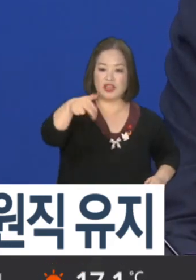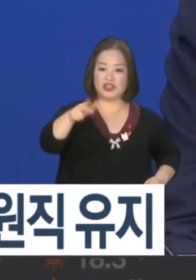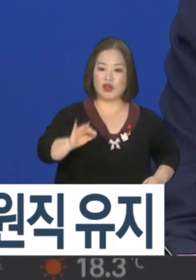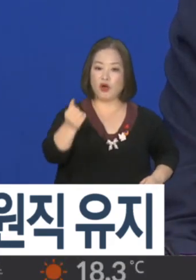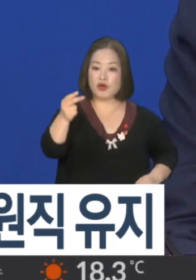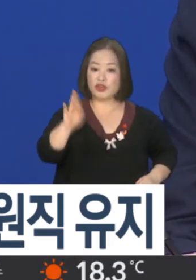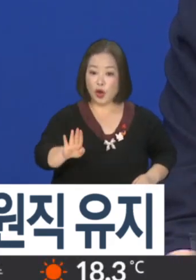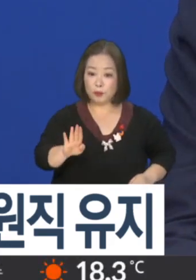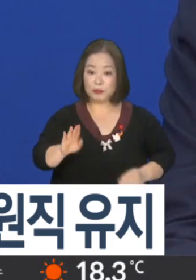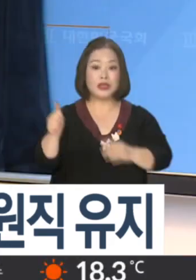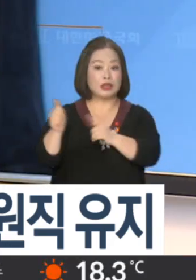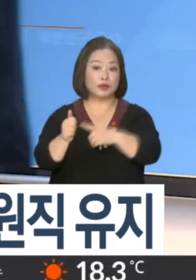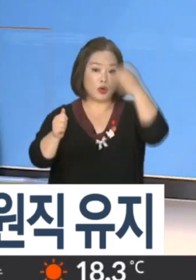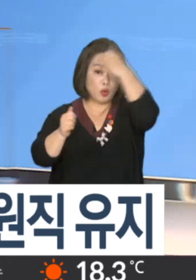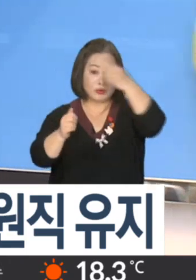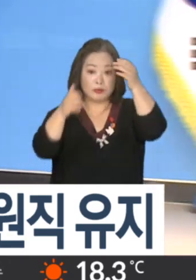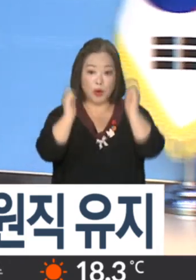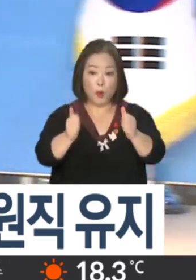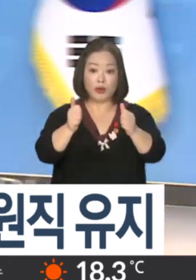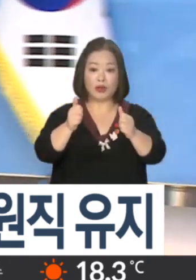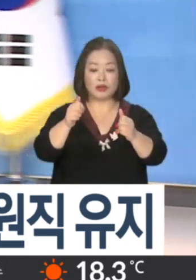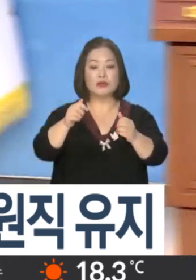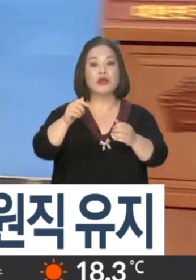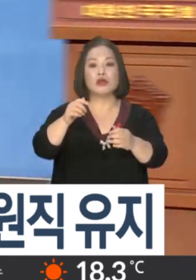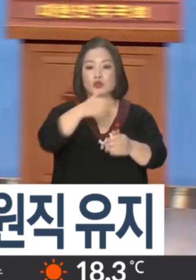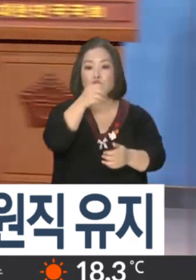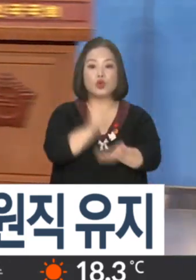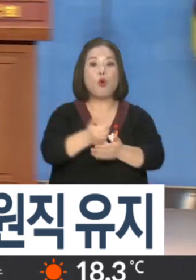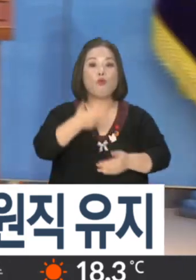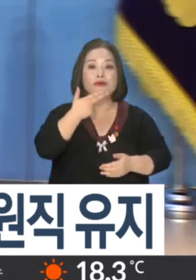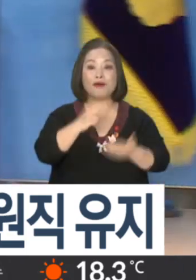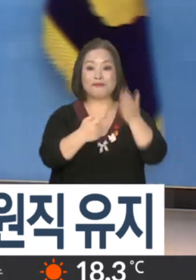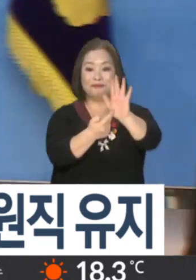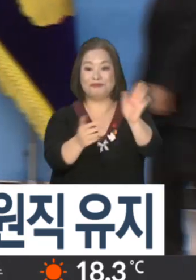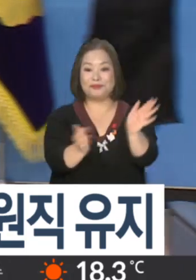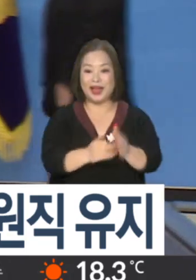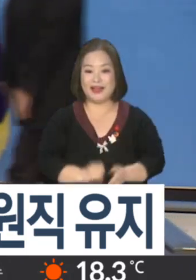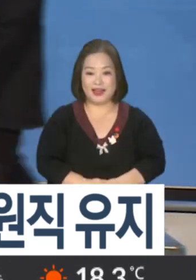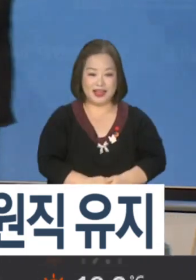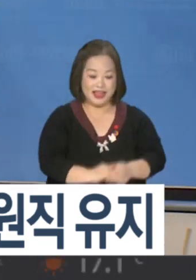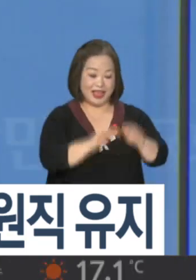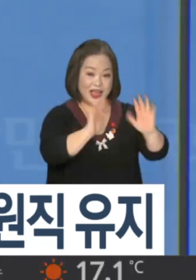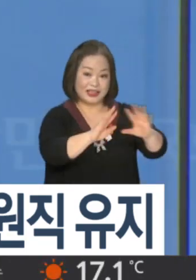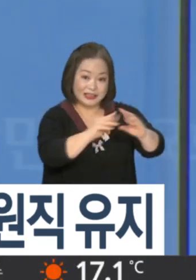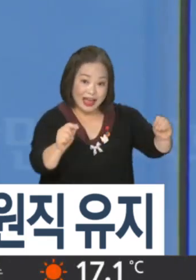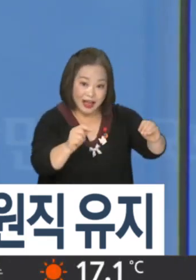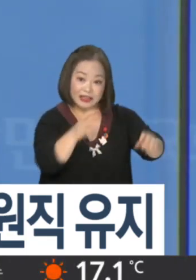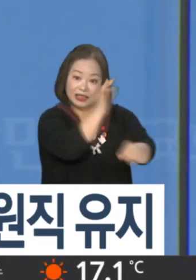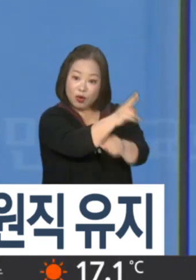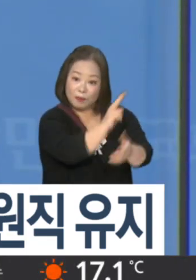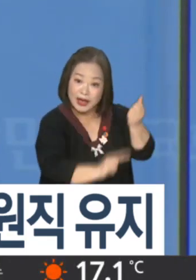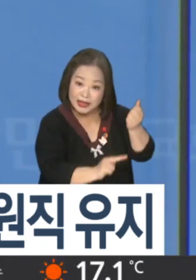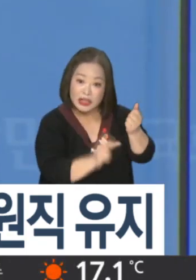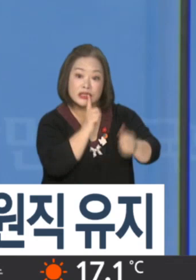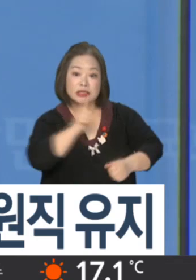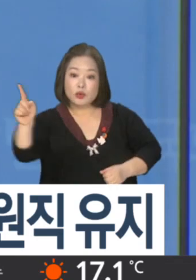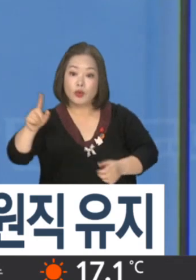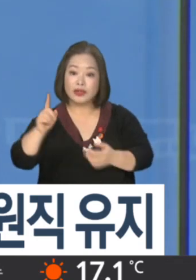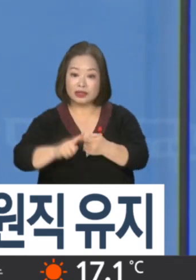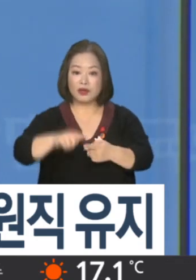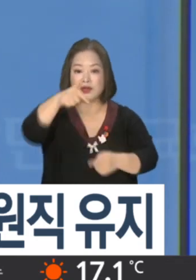항소심에서 무죄를 선고받았습니다 인천지 법은 오늘 부동산 거래 신고법 위반 혐의로 기소된 김